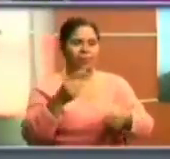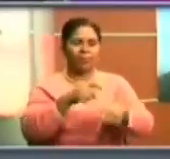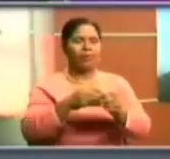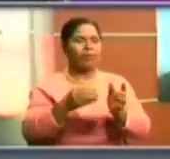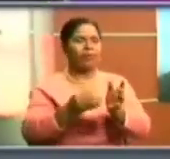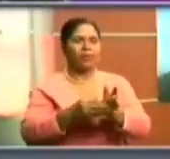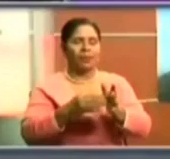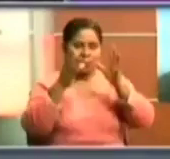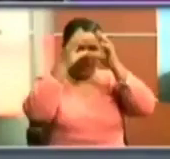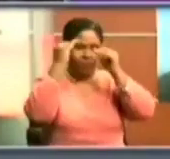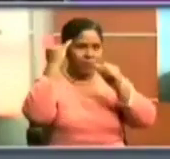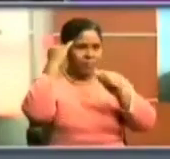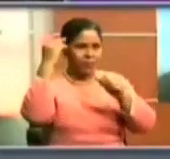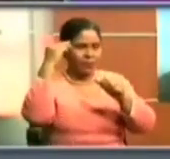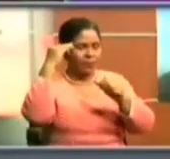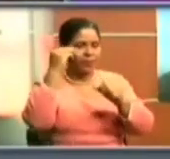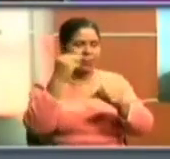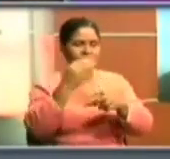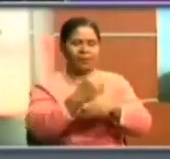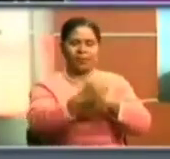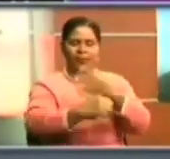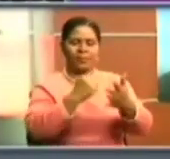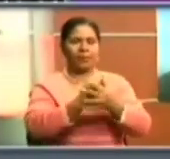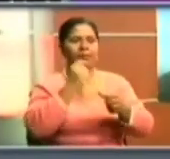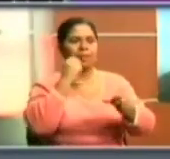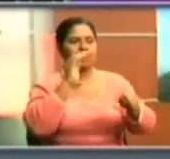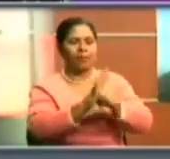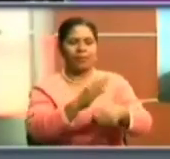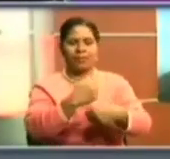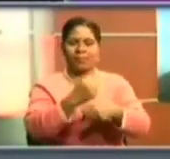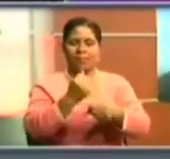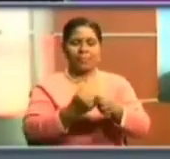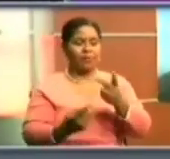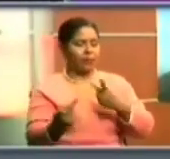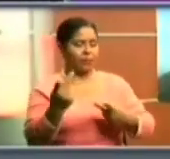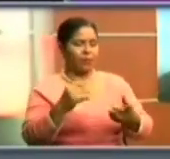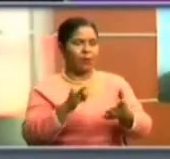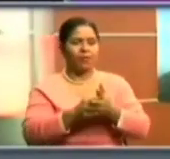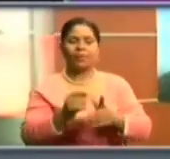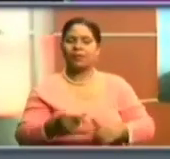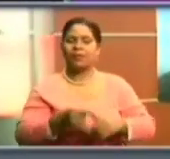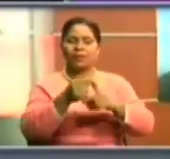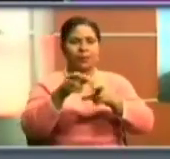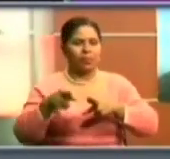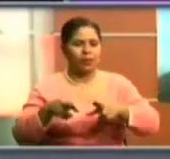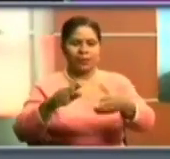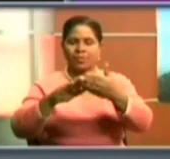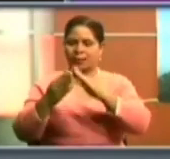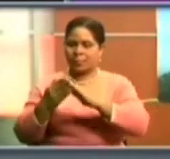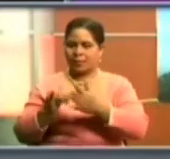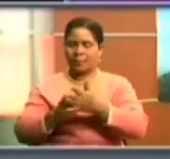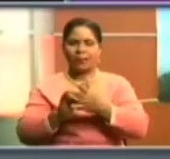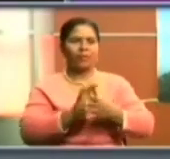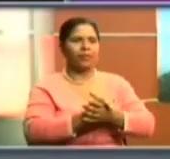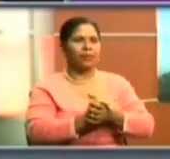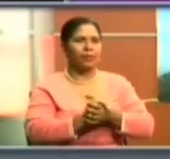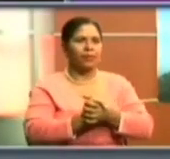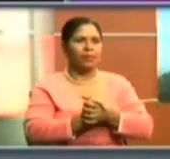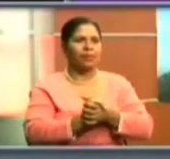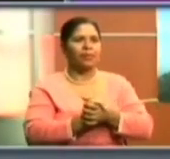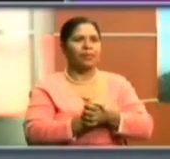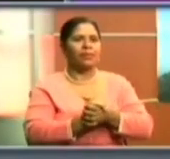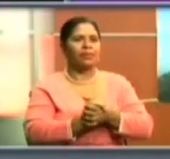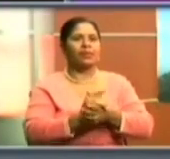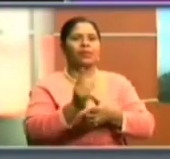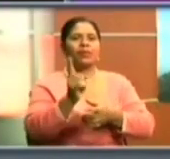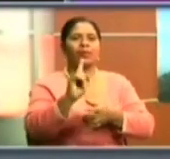président Jovenel Moïse prend engagement pour réaliser toute promesse qui fait peuple nord-ouest là, et spécialement Outka Foujoff en sa foulée. Côté nous mettez